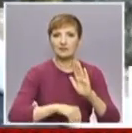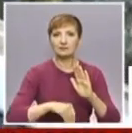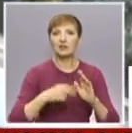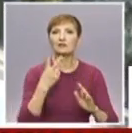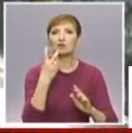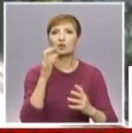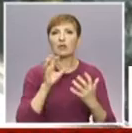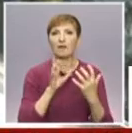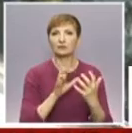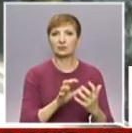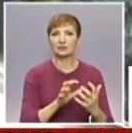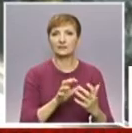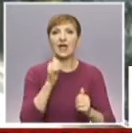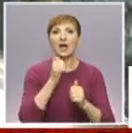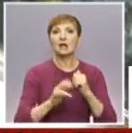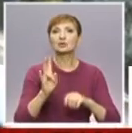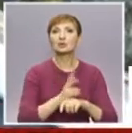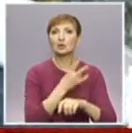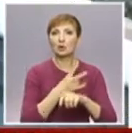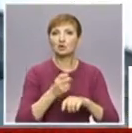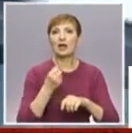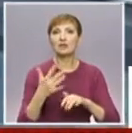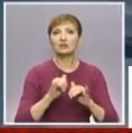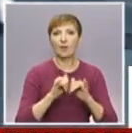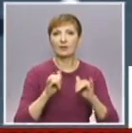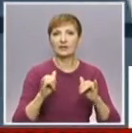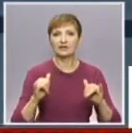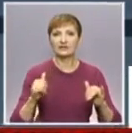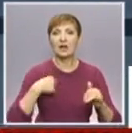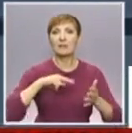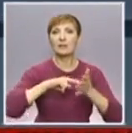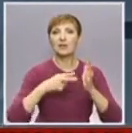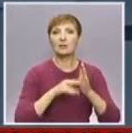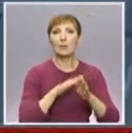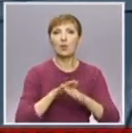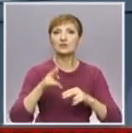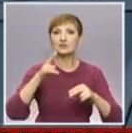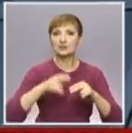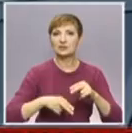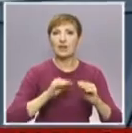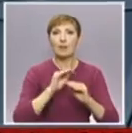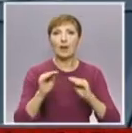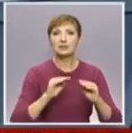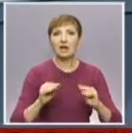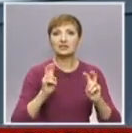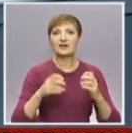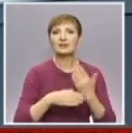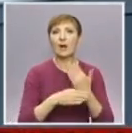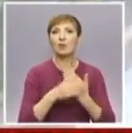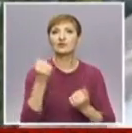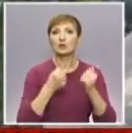автобусах, и каждую ночь количество увеличивается. Мы планируем полностью завершить монтаж помощника водителя до 10